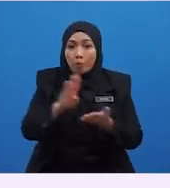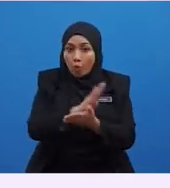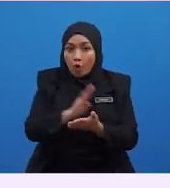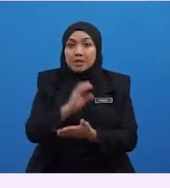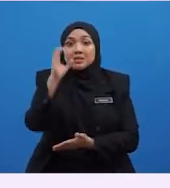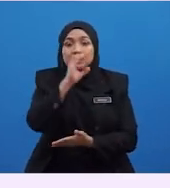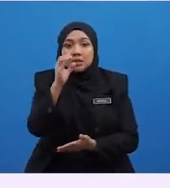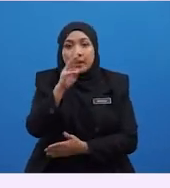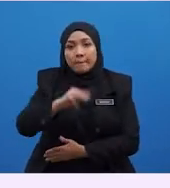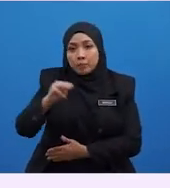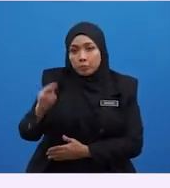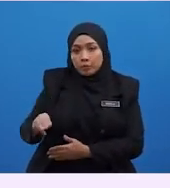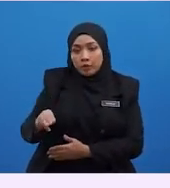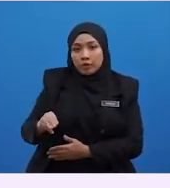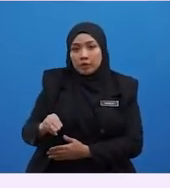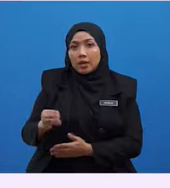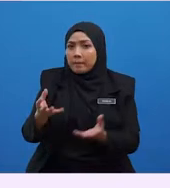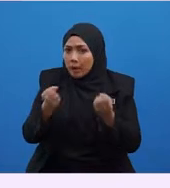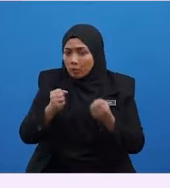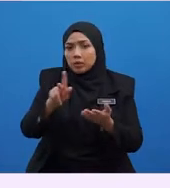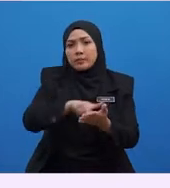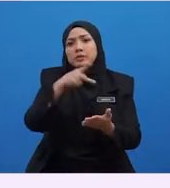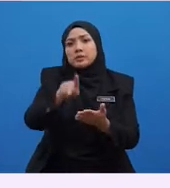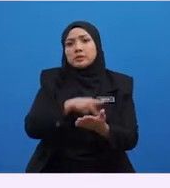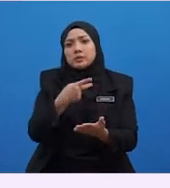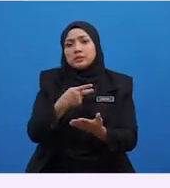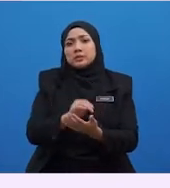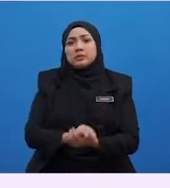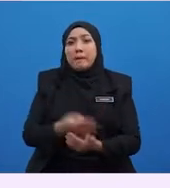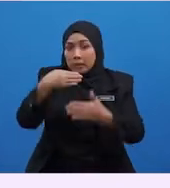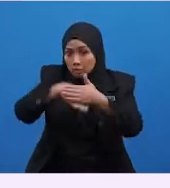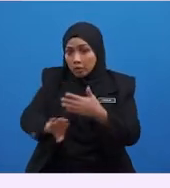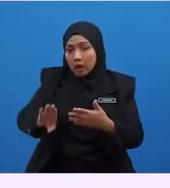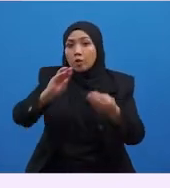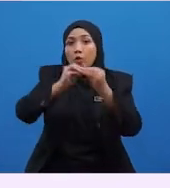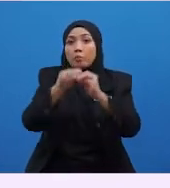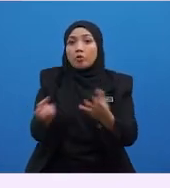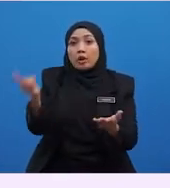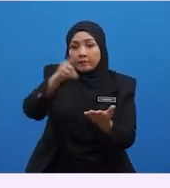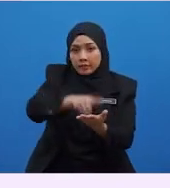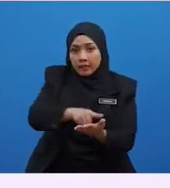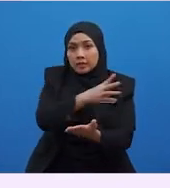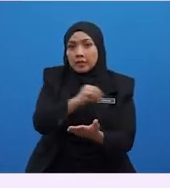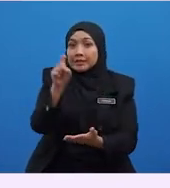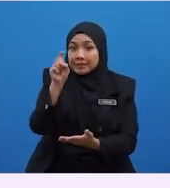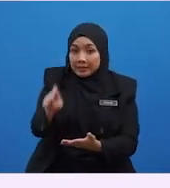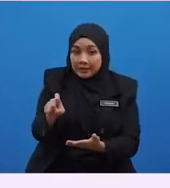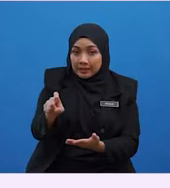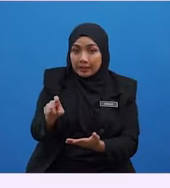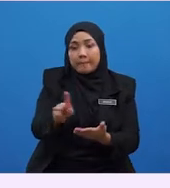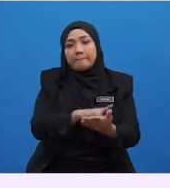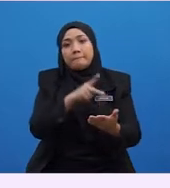murid yang hendak dikemaskini datanya. Masukkan nombor daftar dan klik butang papar.